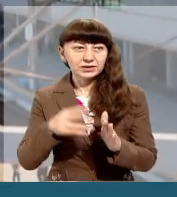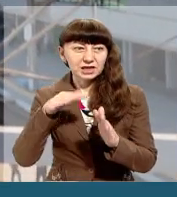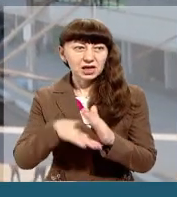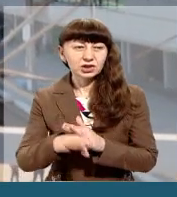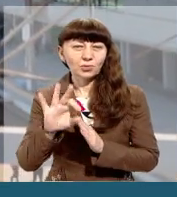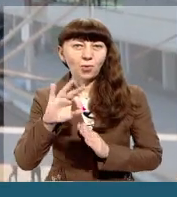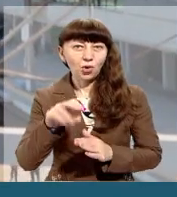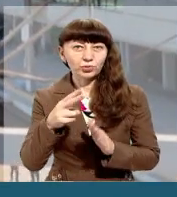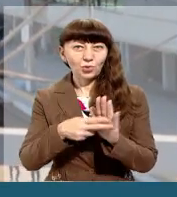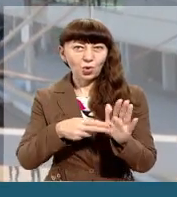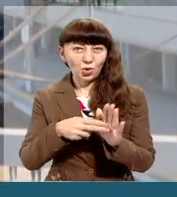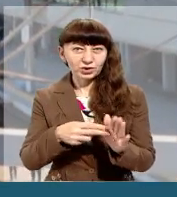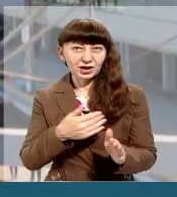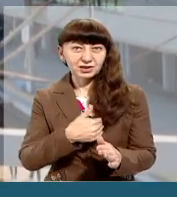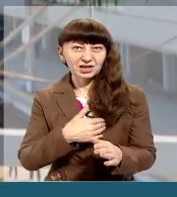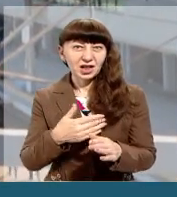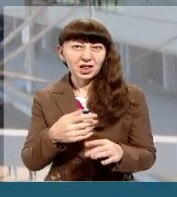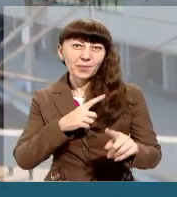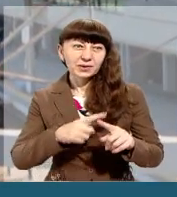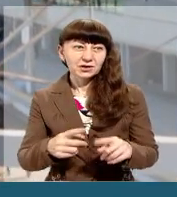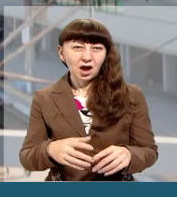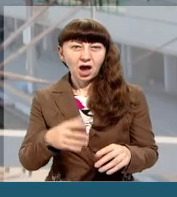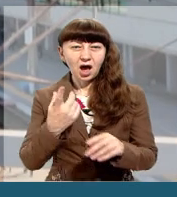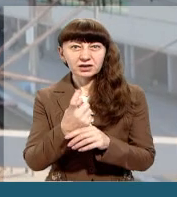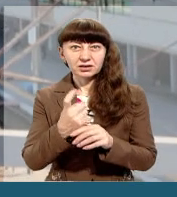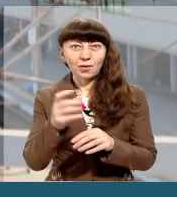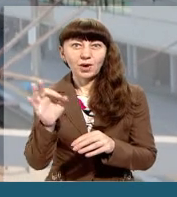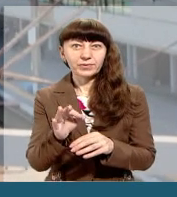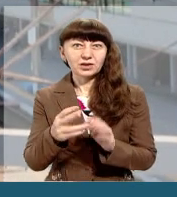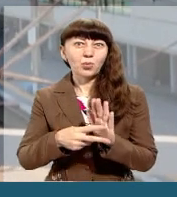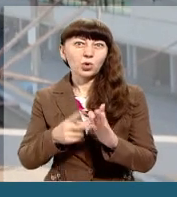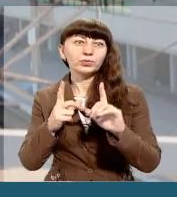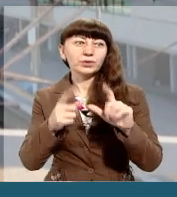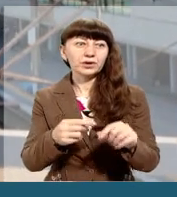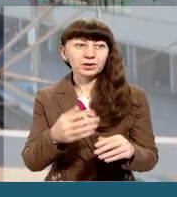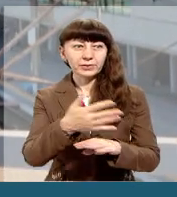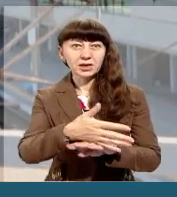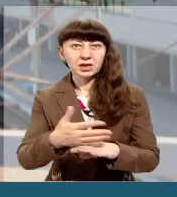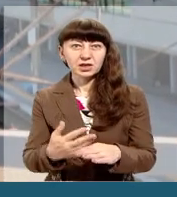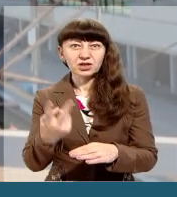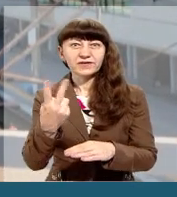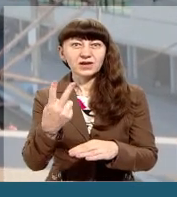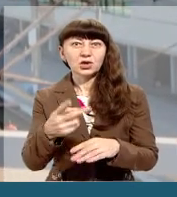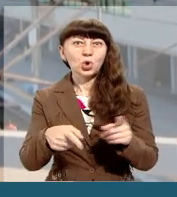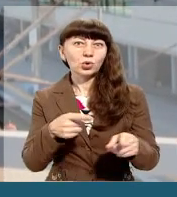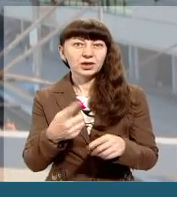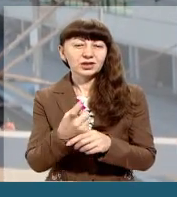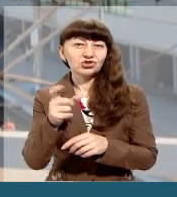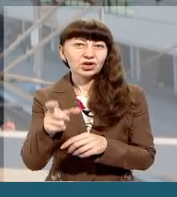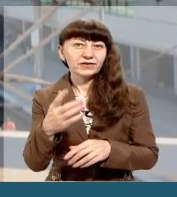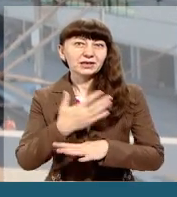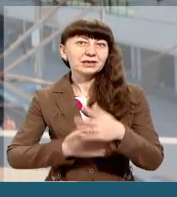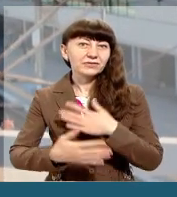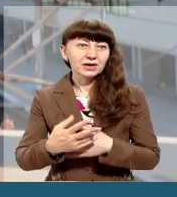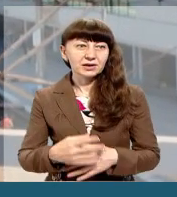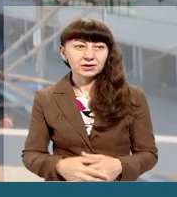состав, после чего состав двинулся с места и перерезал ему две ноги. В настоящее время данный человек инвалид,